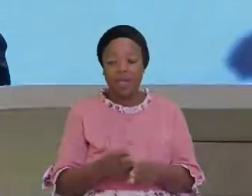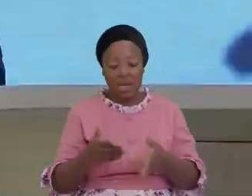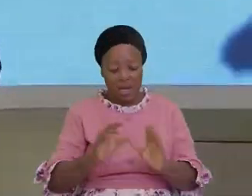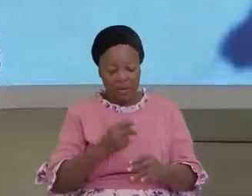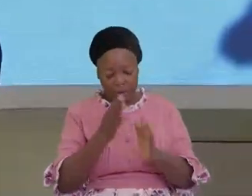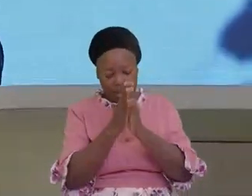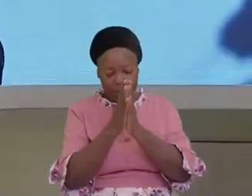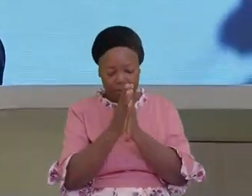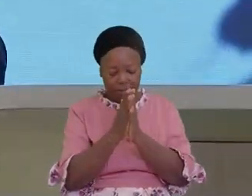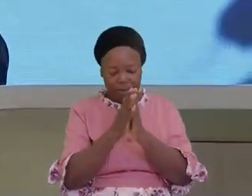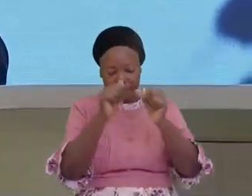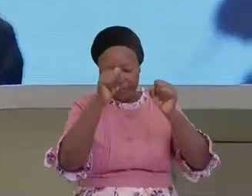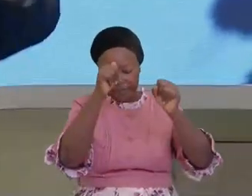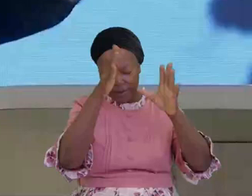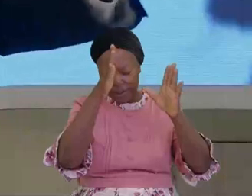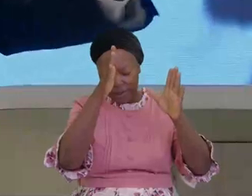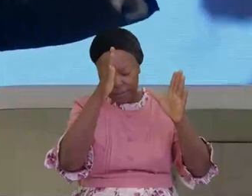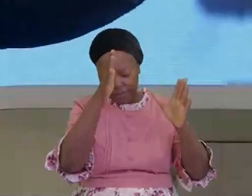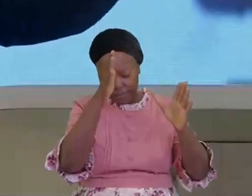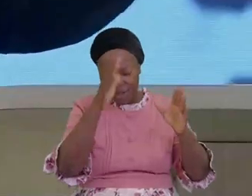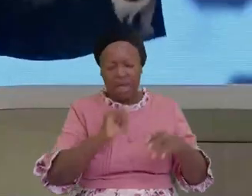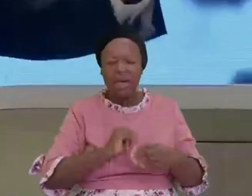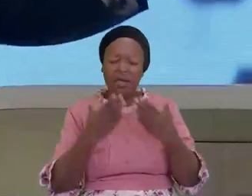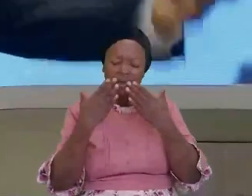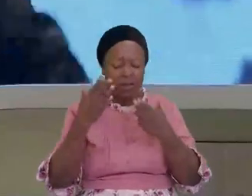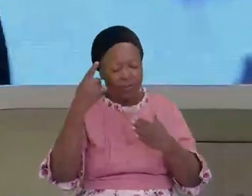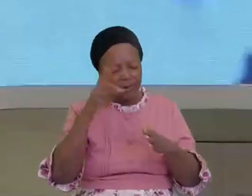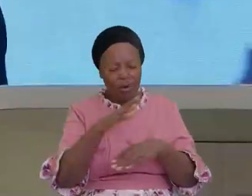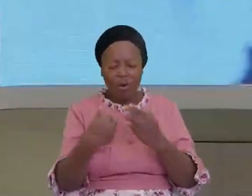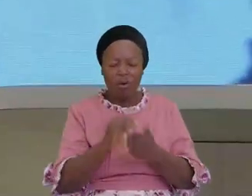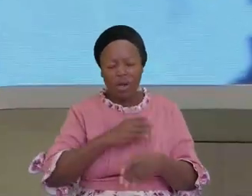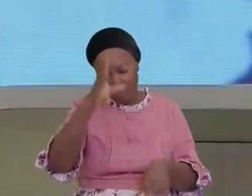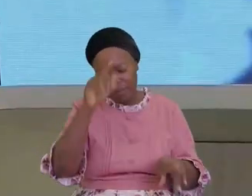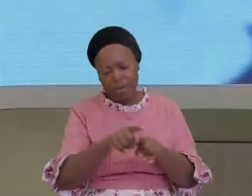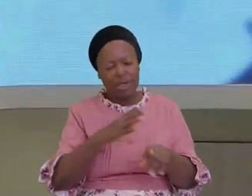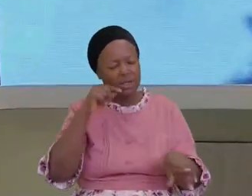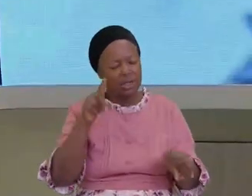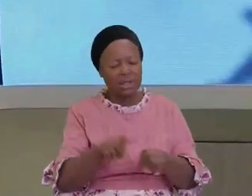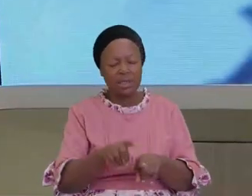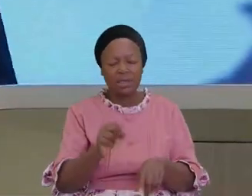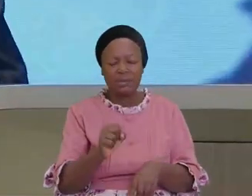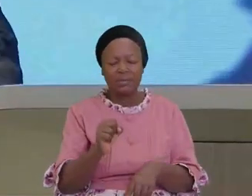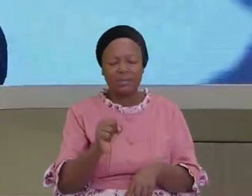Prions. Père, je te remercie pour tous les frères, toutes les sœurs,